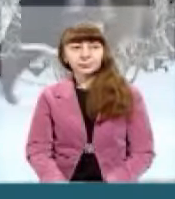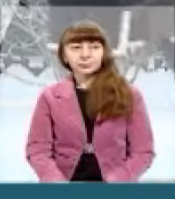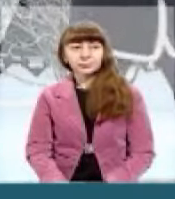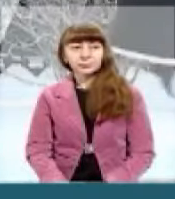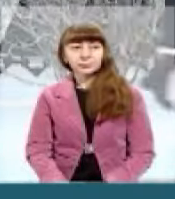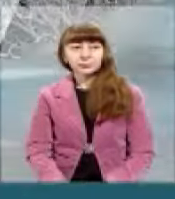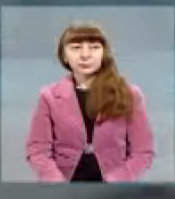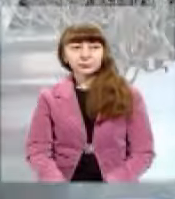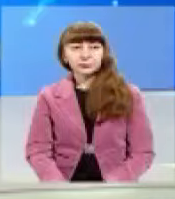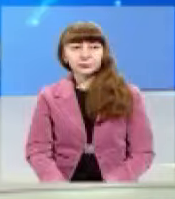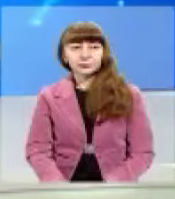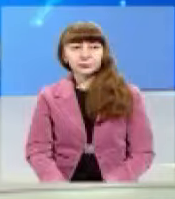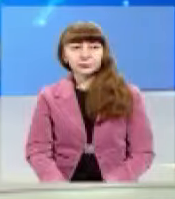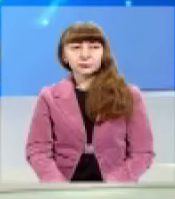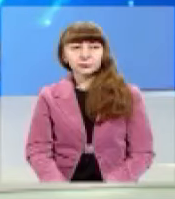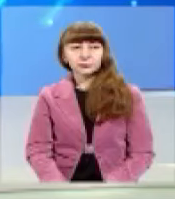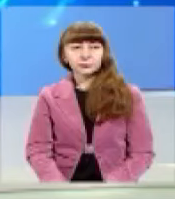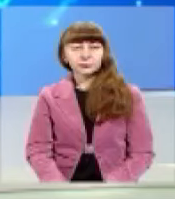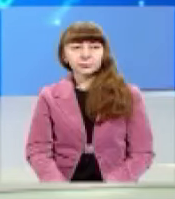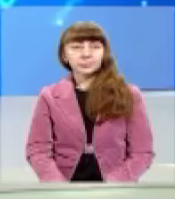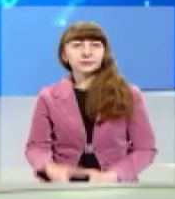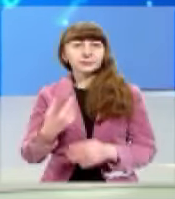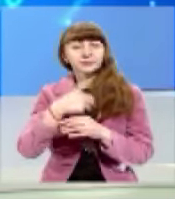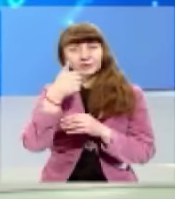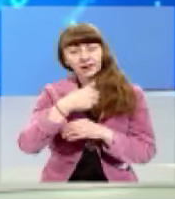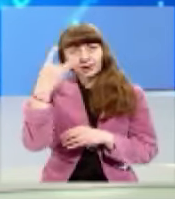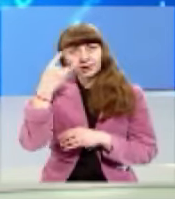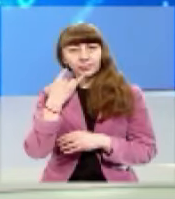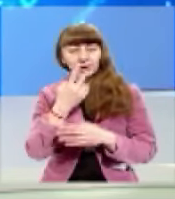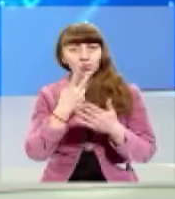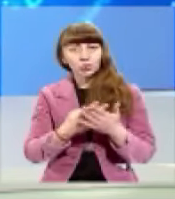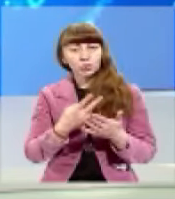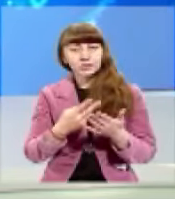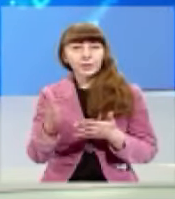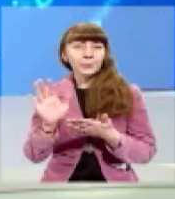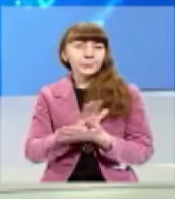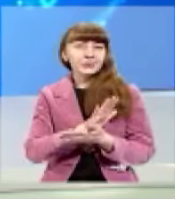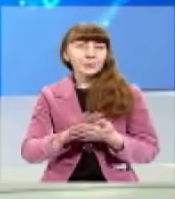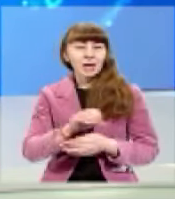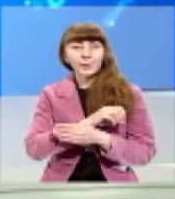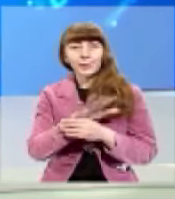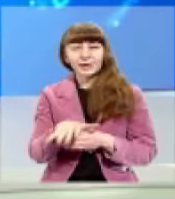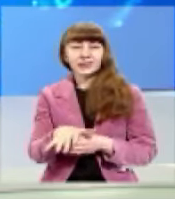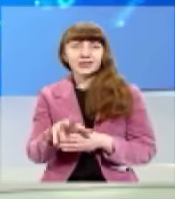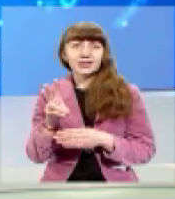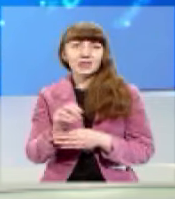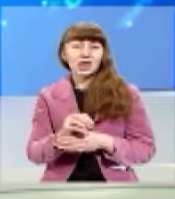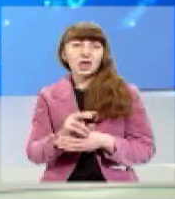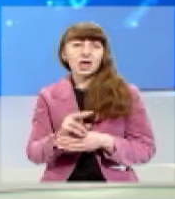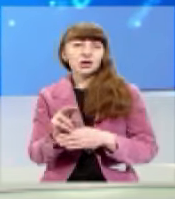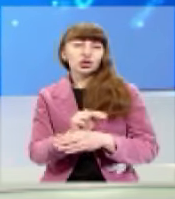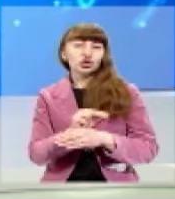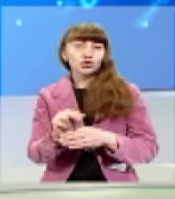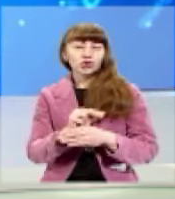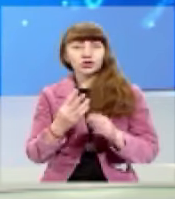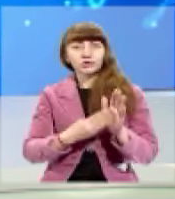телеканал Костанай. В текущем году в Казахстане предусмотрено бесплатное обеспечение на амбулаторном уровне